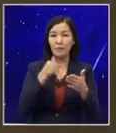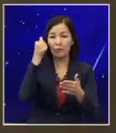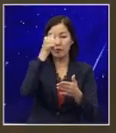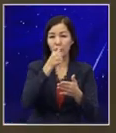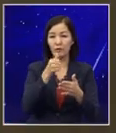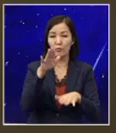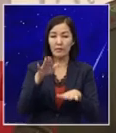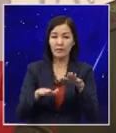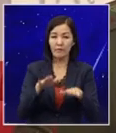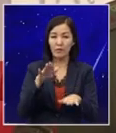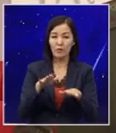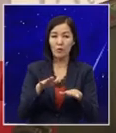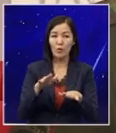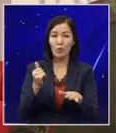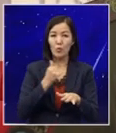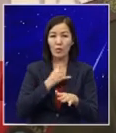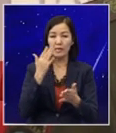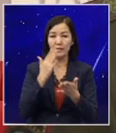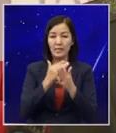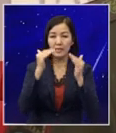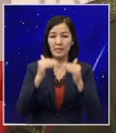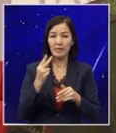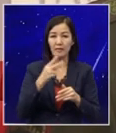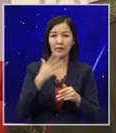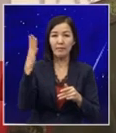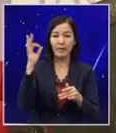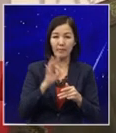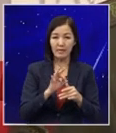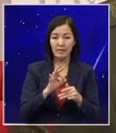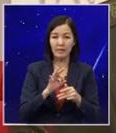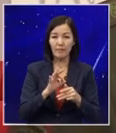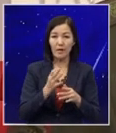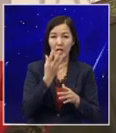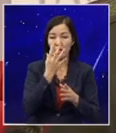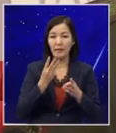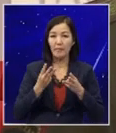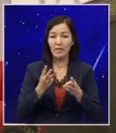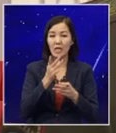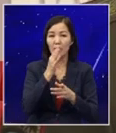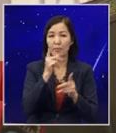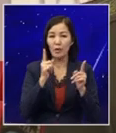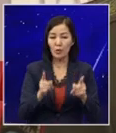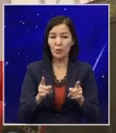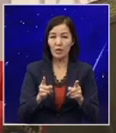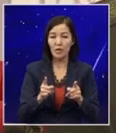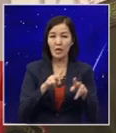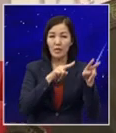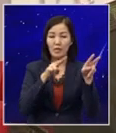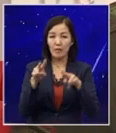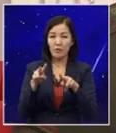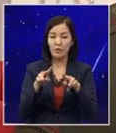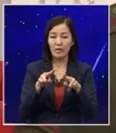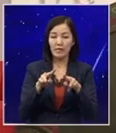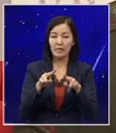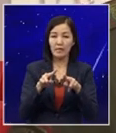периодом у нас идет снижение на 25%. Это отопительный период у нас. Наблюдается снижение